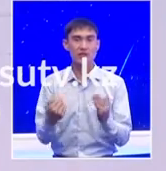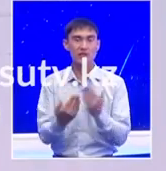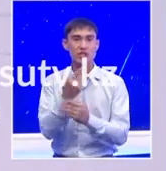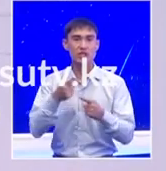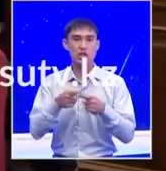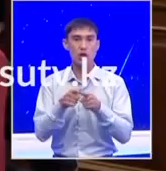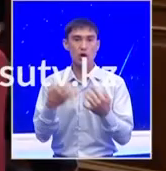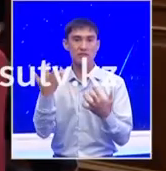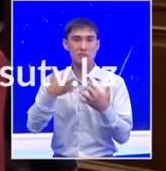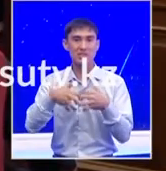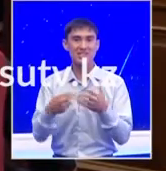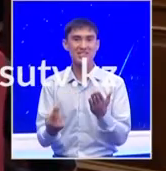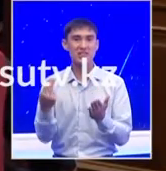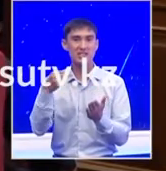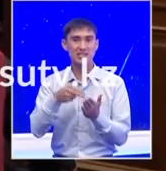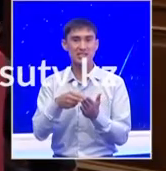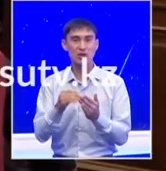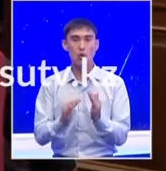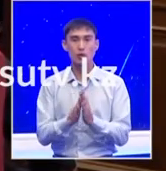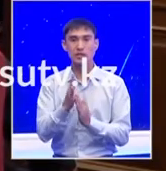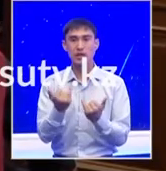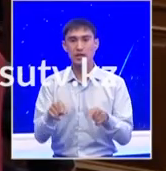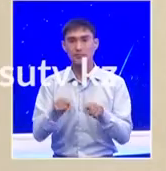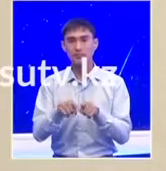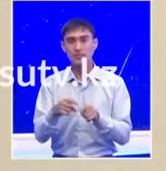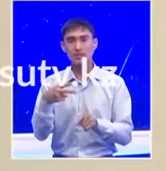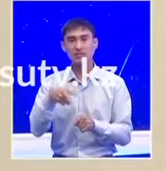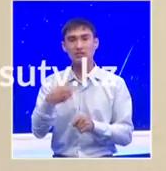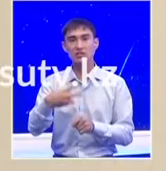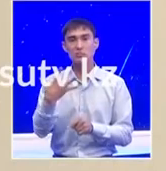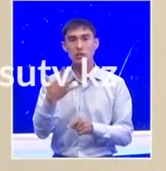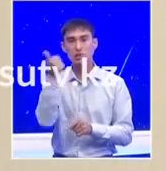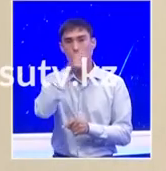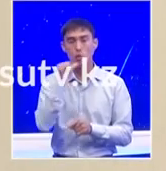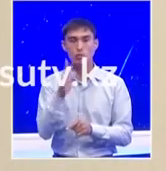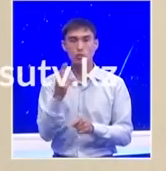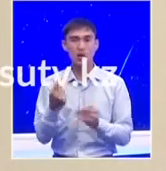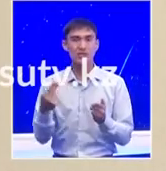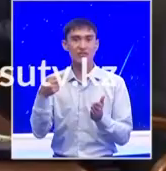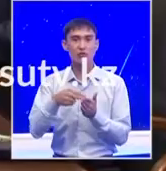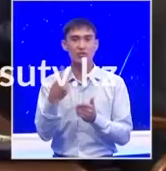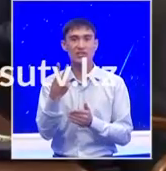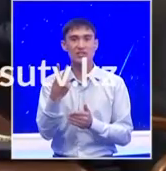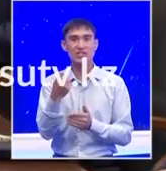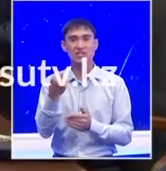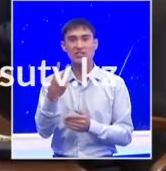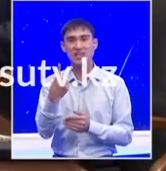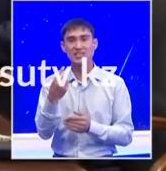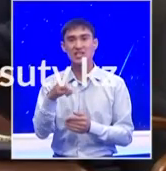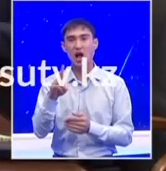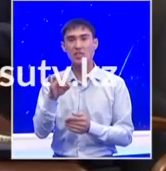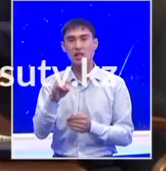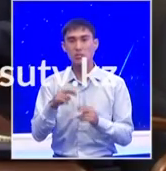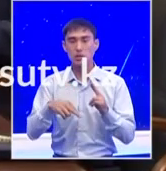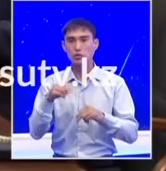новейших технологий автоматизации и цифровизации отрасли. Так, к 2025 году будет оцифровано 212 каналов,